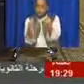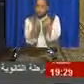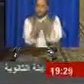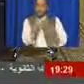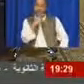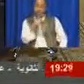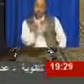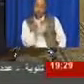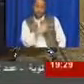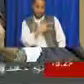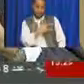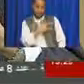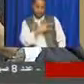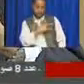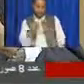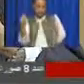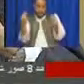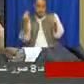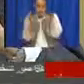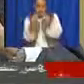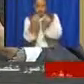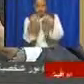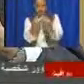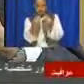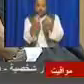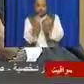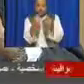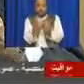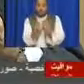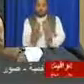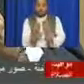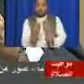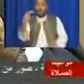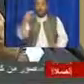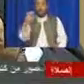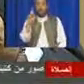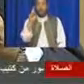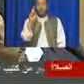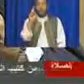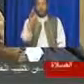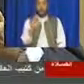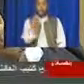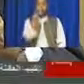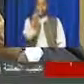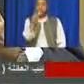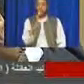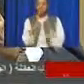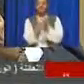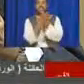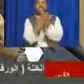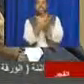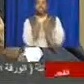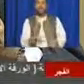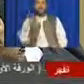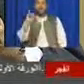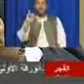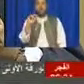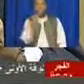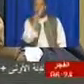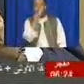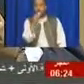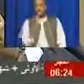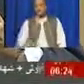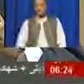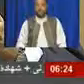ان يصفي القلوب لان كما قال عمر رضي الله تعالى عنه في كتابه لا موسى